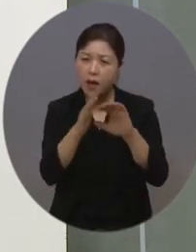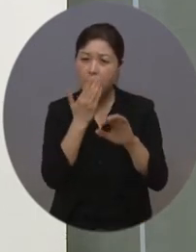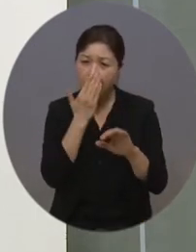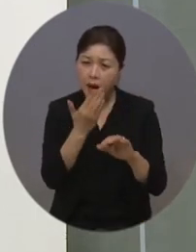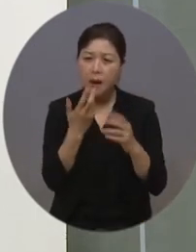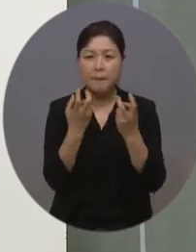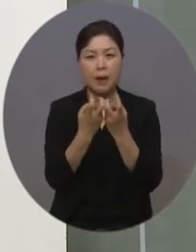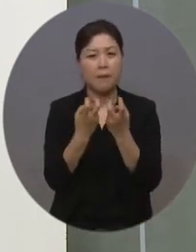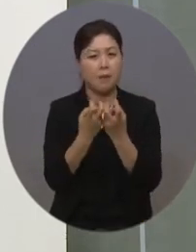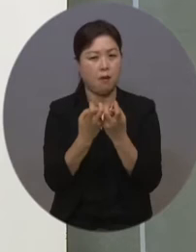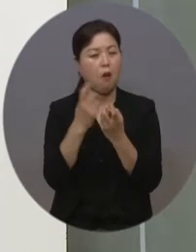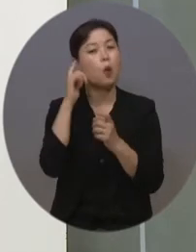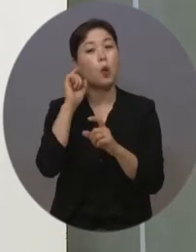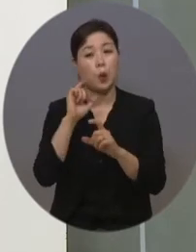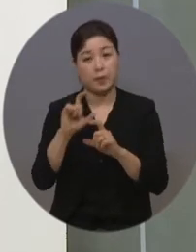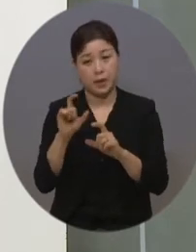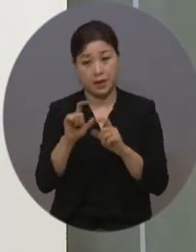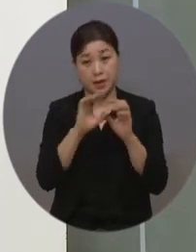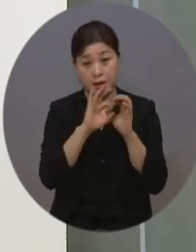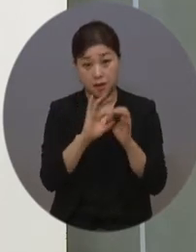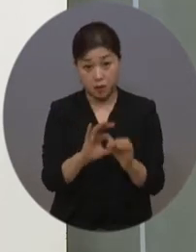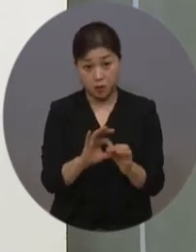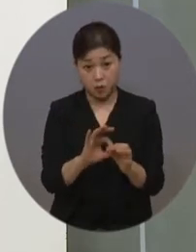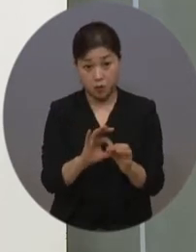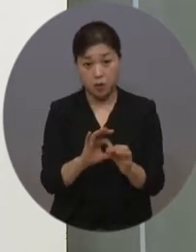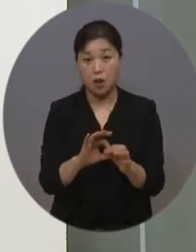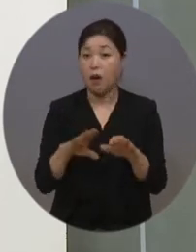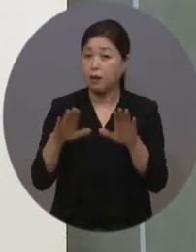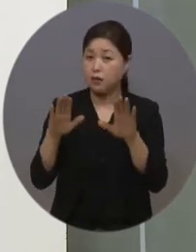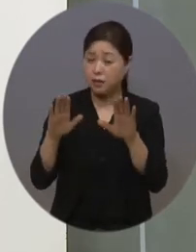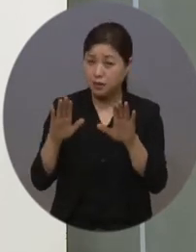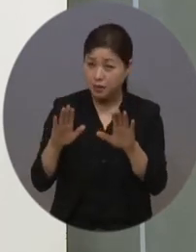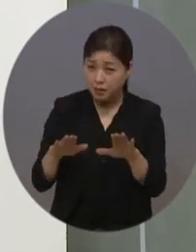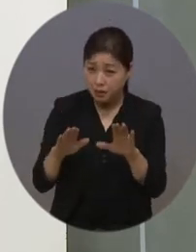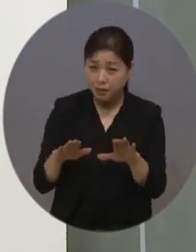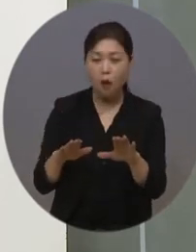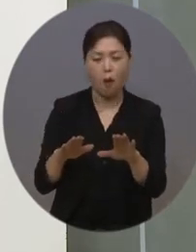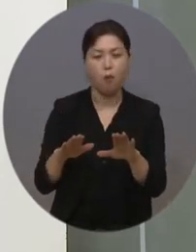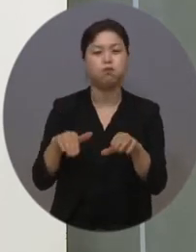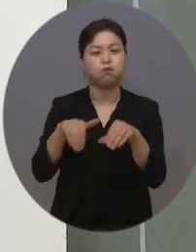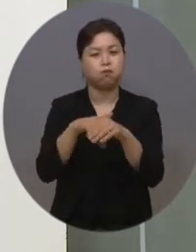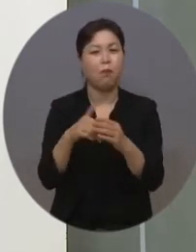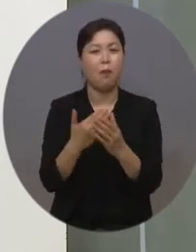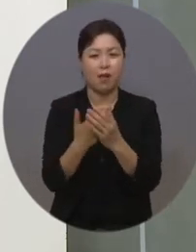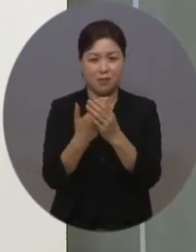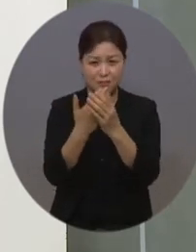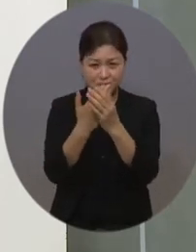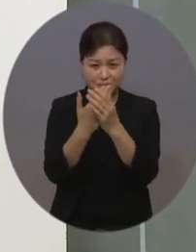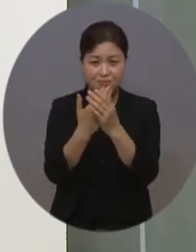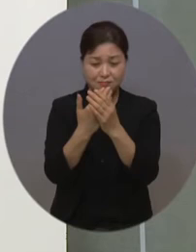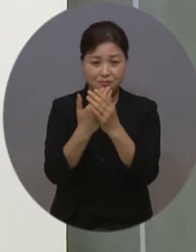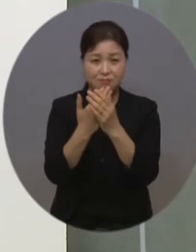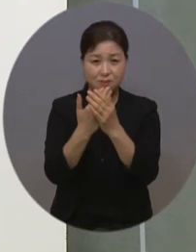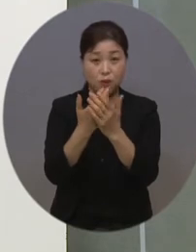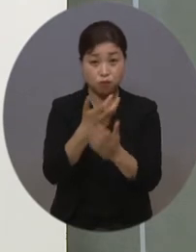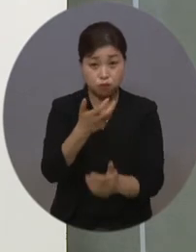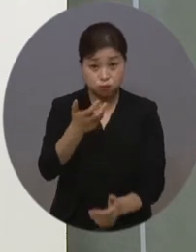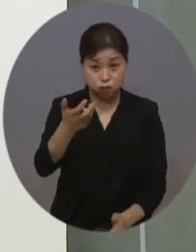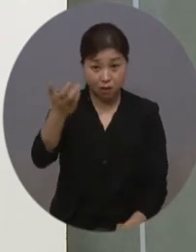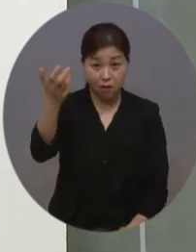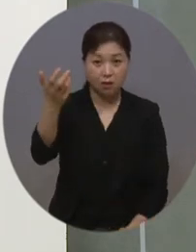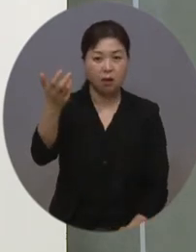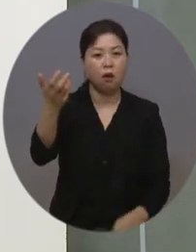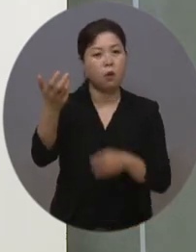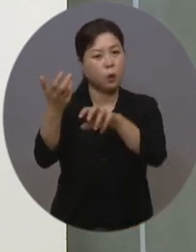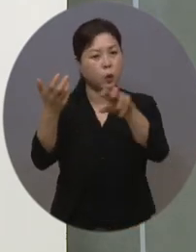생각들을 해왔죠. 그런데 현대 문명이 개발되고 발전될수록 우리 주변에는